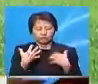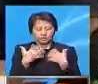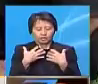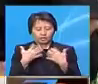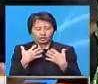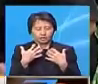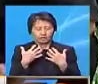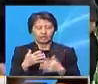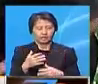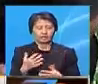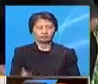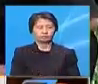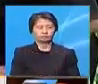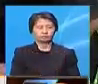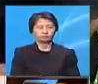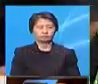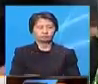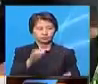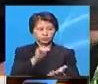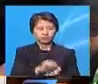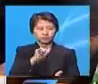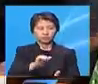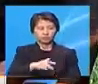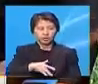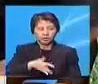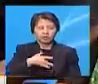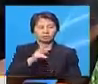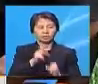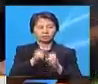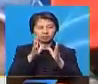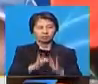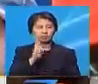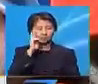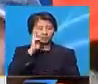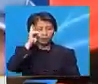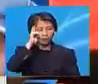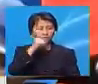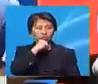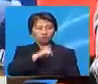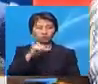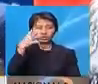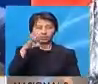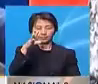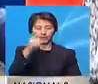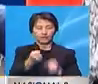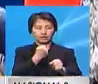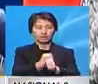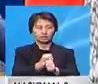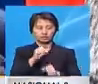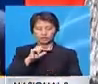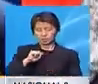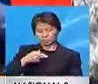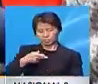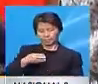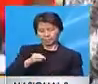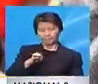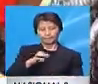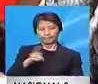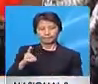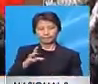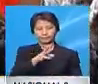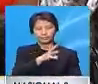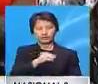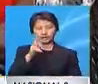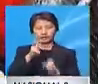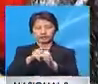dan takut. Itu yang dirasai peserta remaja yang berusia 14 tahun, Muhammad Ahmad Sufi Abdul Malik,